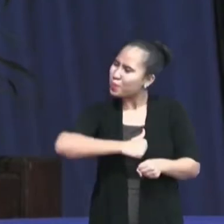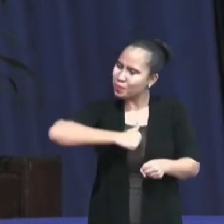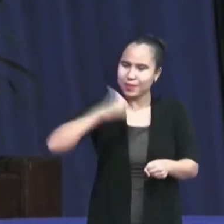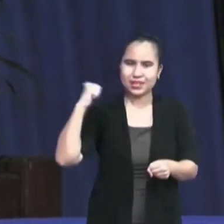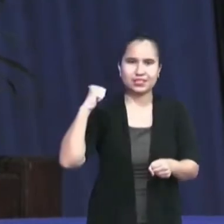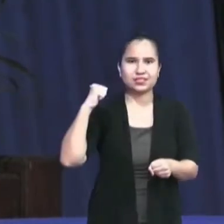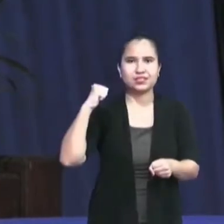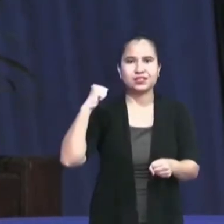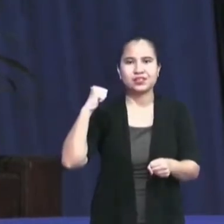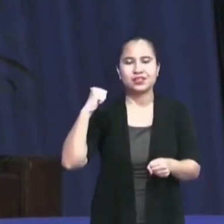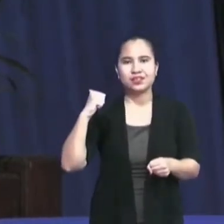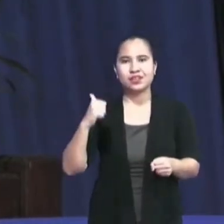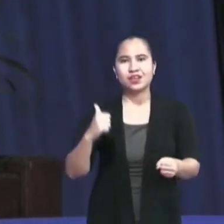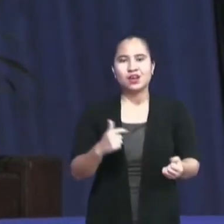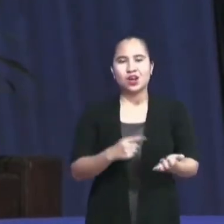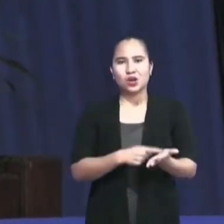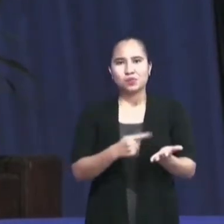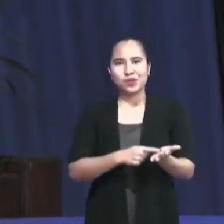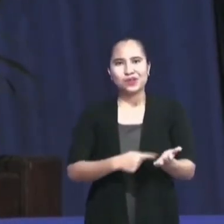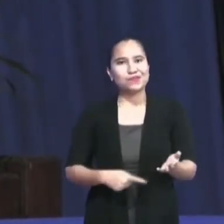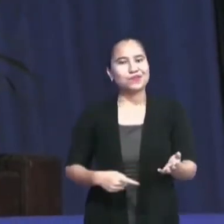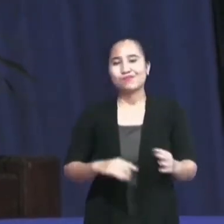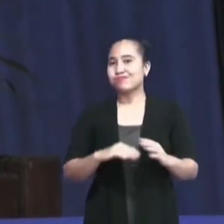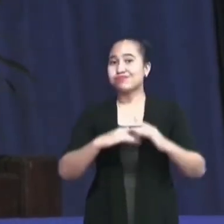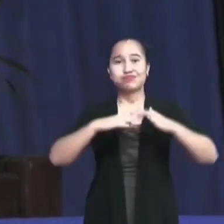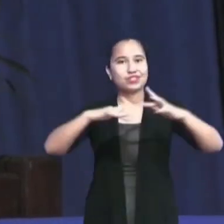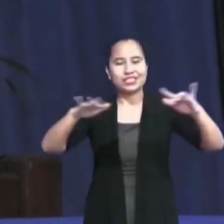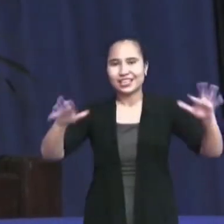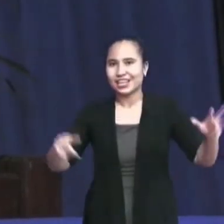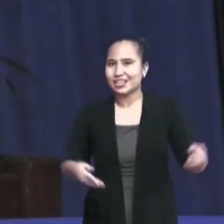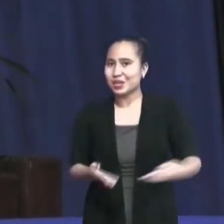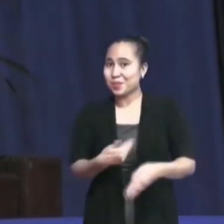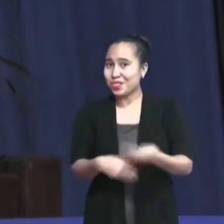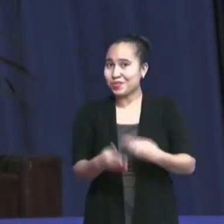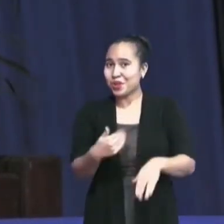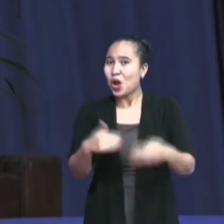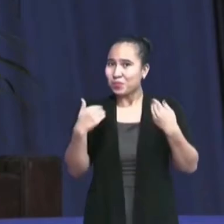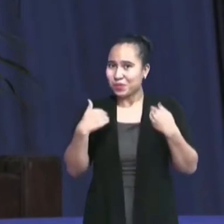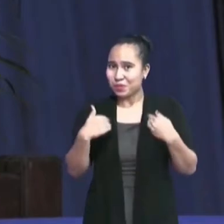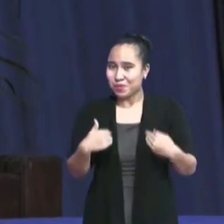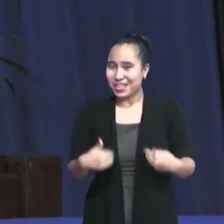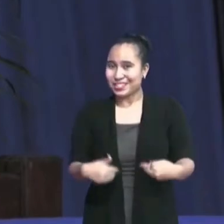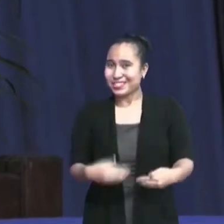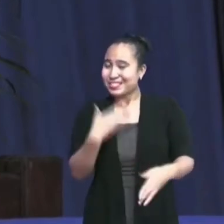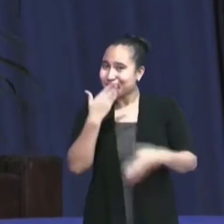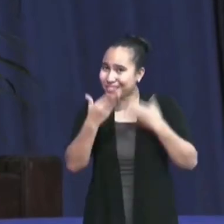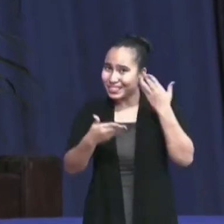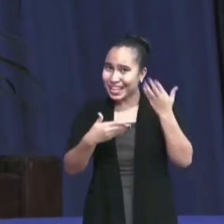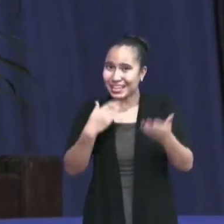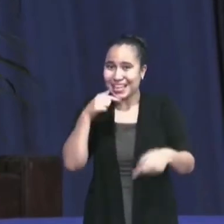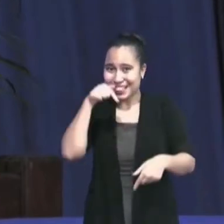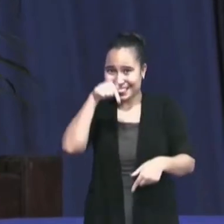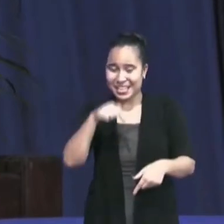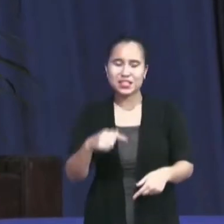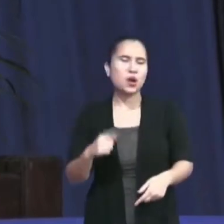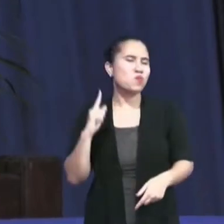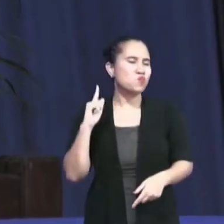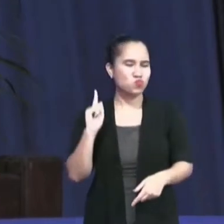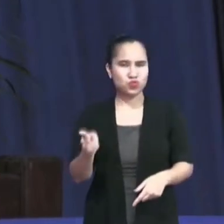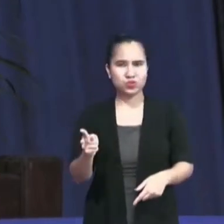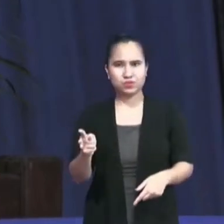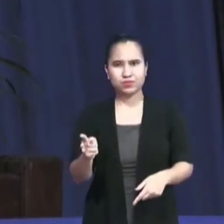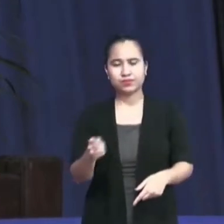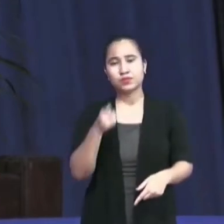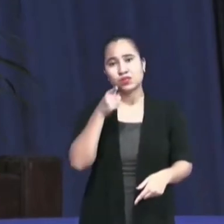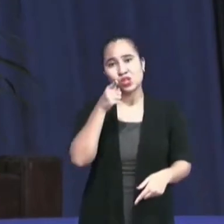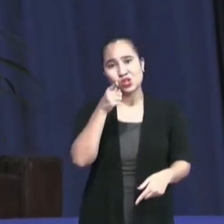met gebruik van allerlei methodes de mensen te overtuigen dat dit moet. U moet zich